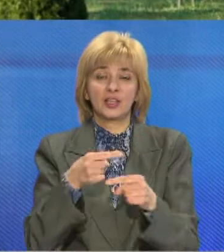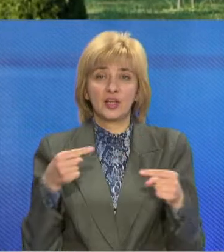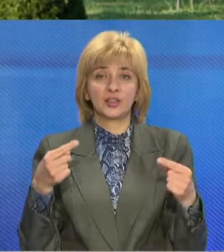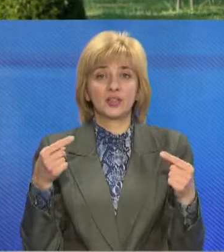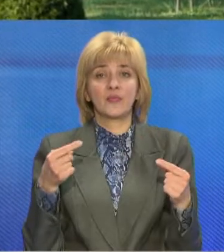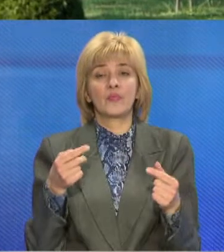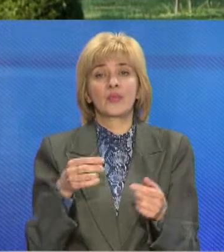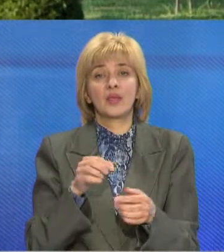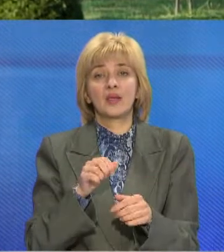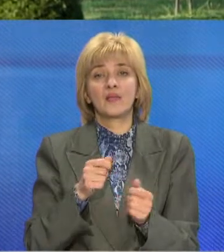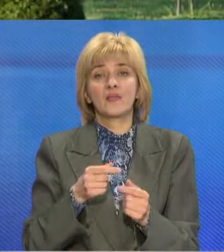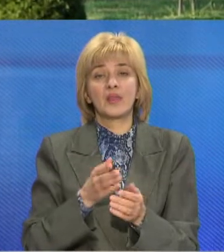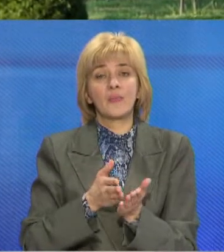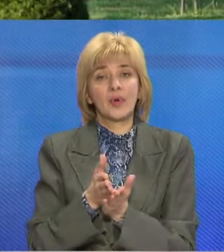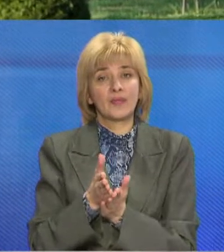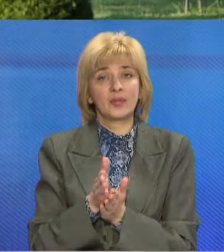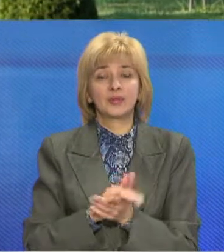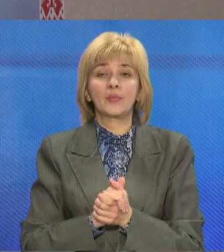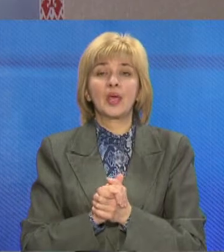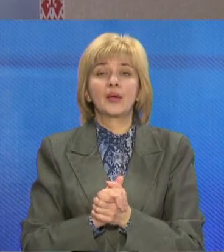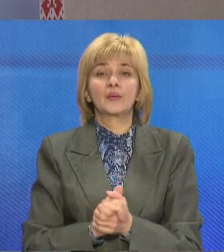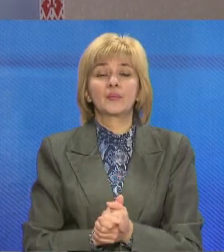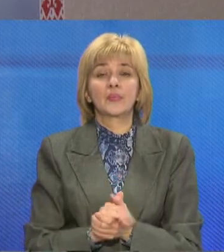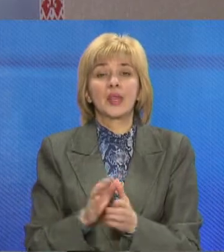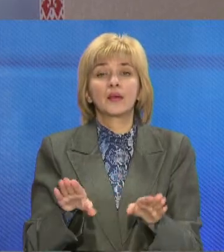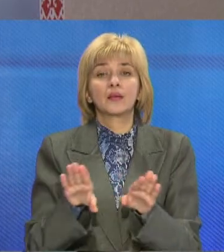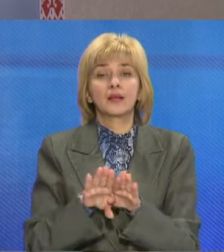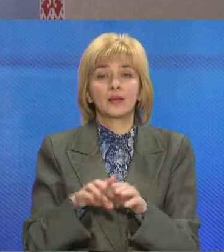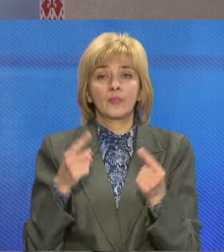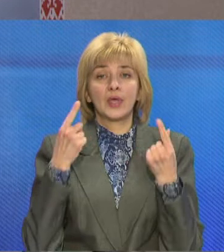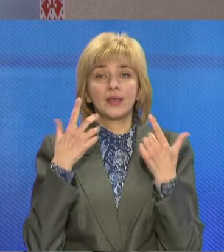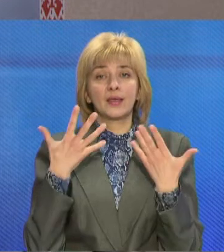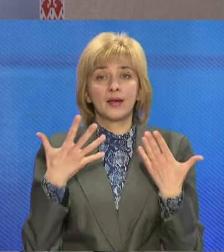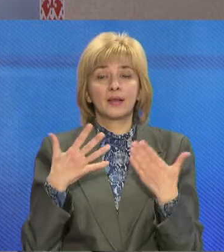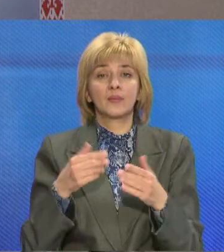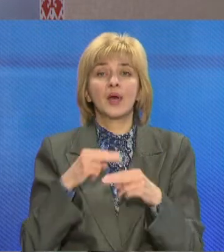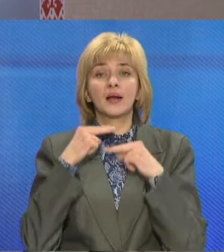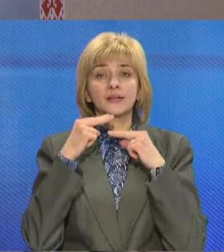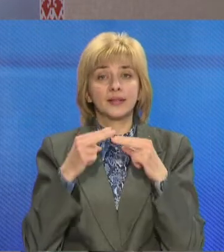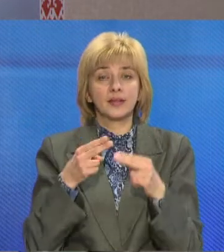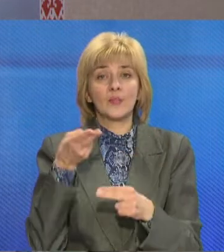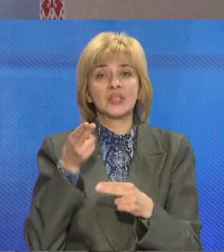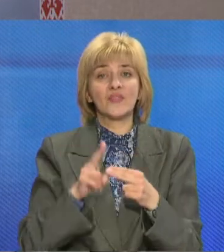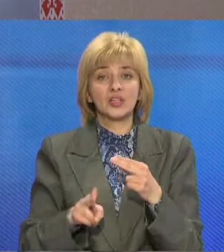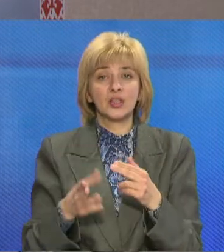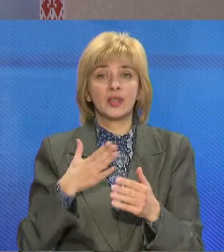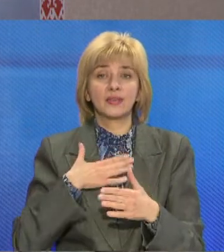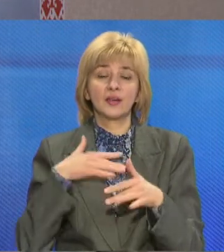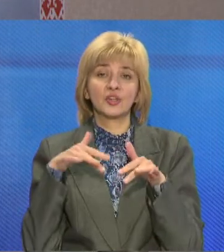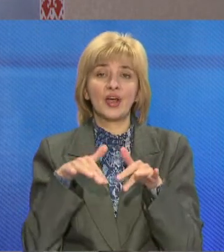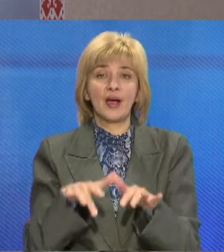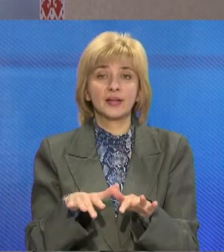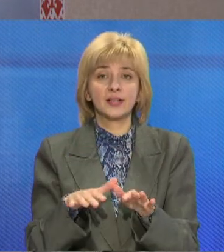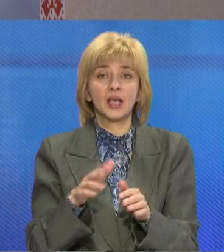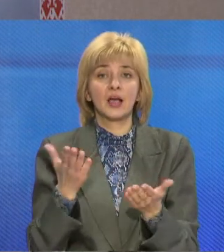Даденным разом это аппарат штучной вентиляции легких. Таким ярким акцентом завершения нашей акции, которая в